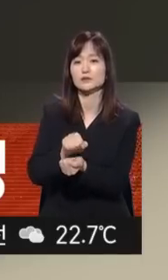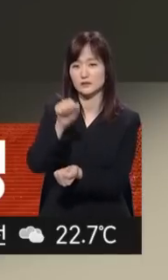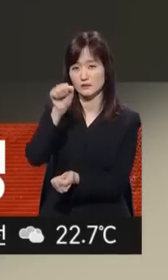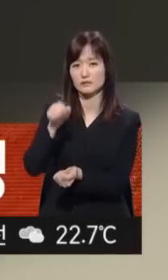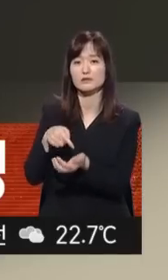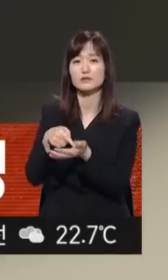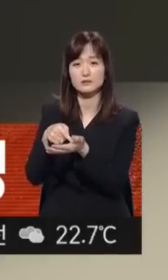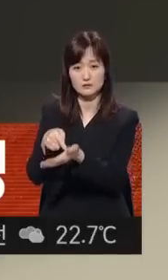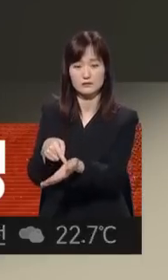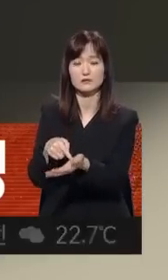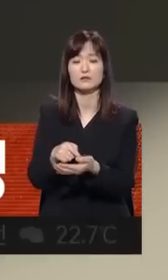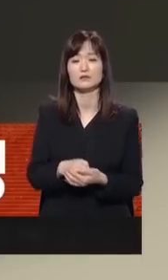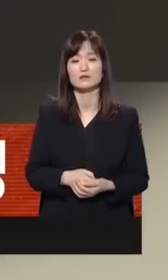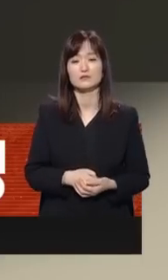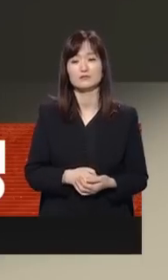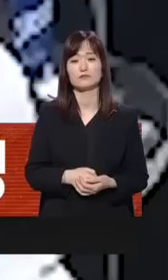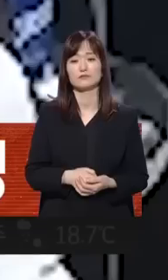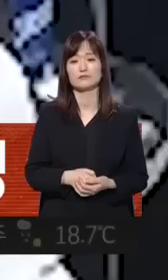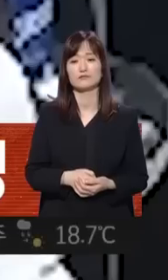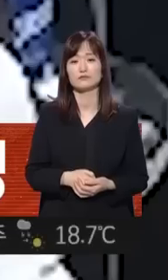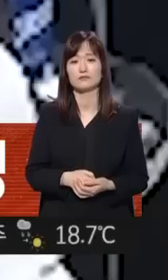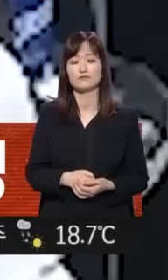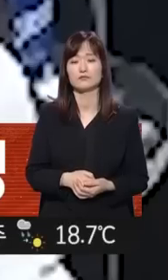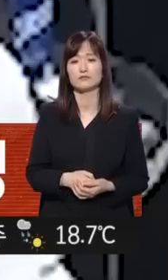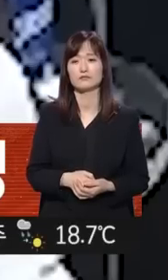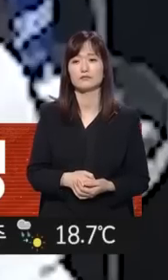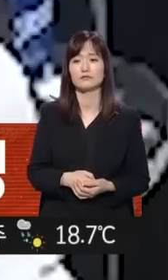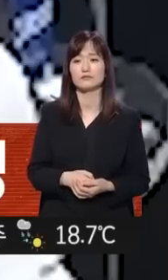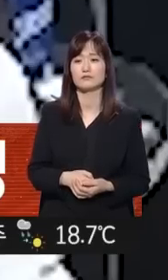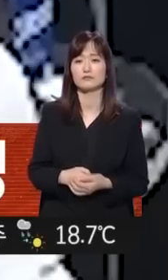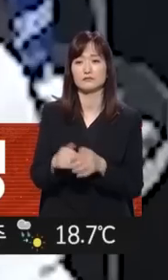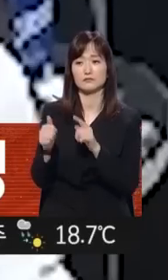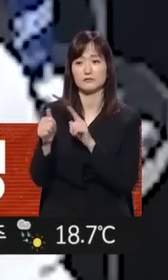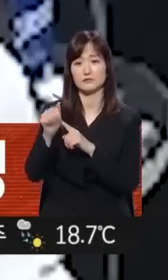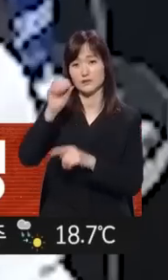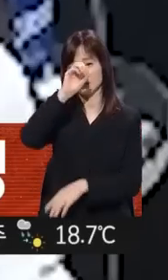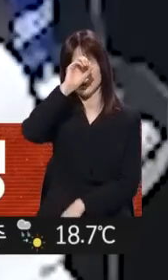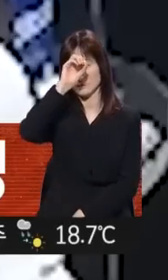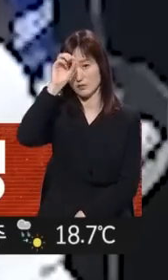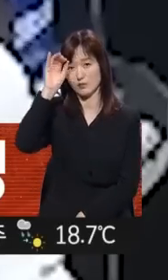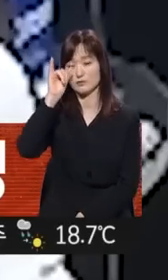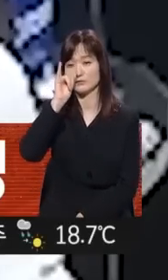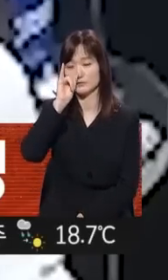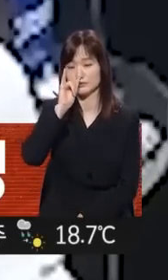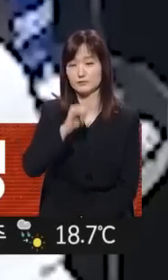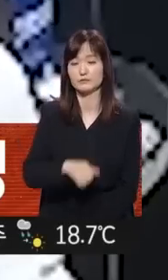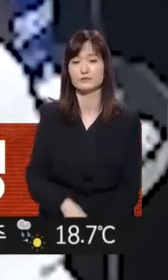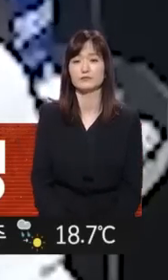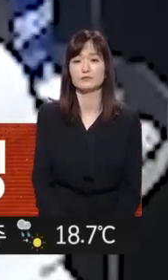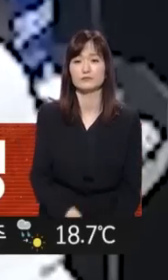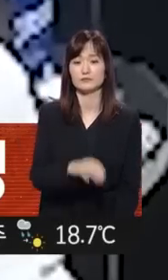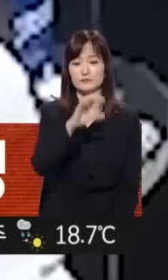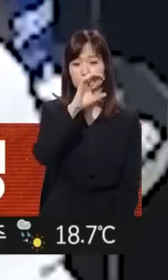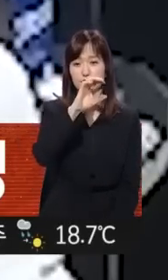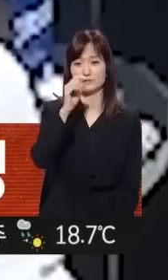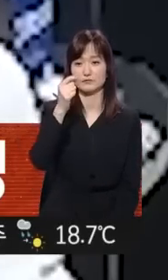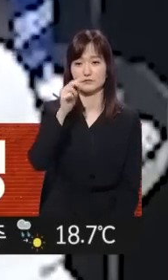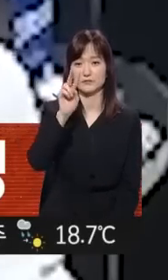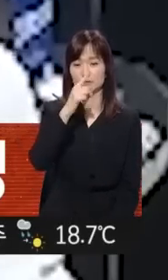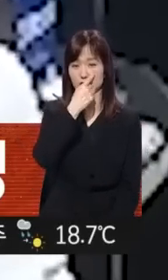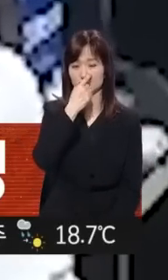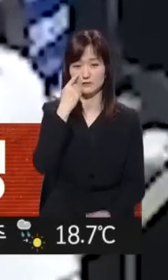다만 후속 경장을 신청을 했는데 또 전과도 있었다고 합니다 근데이 문제는 cctv 같은 것도